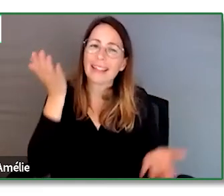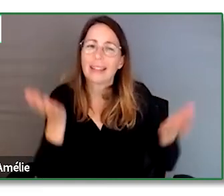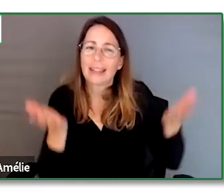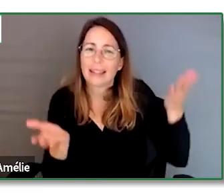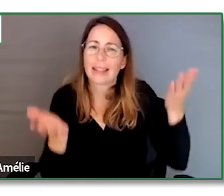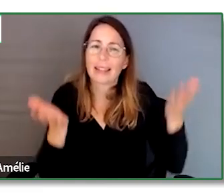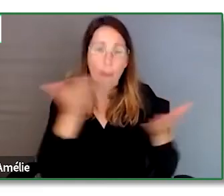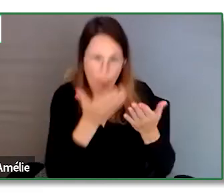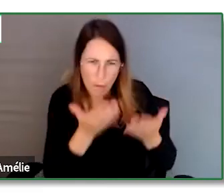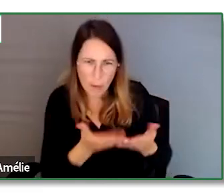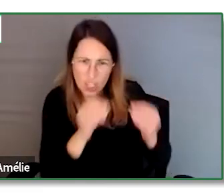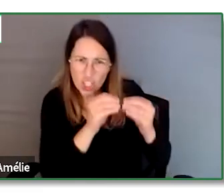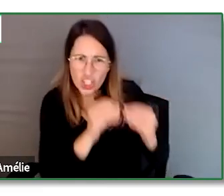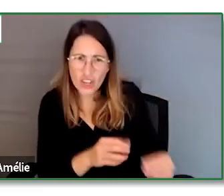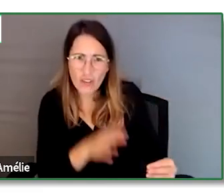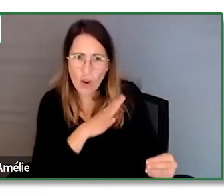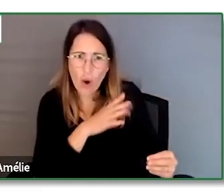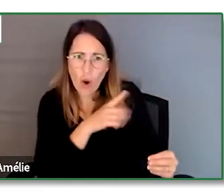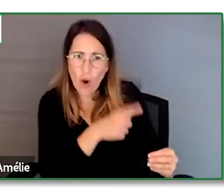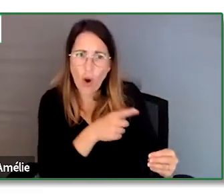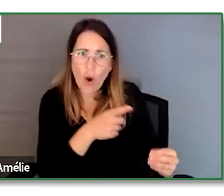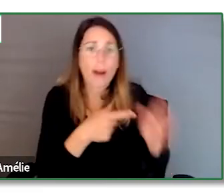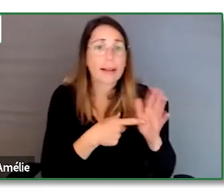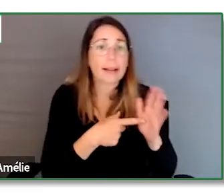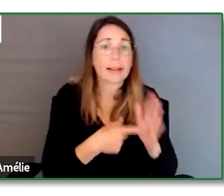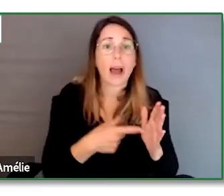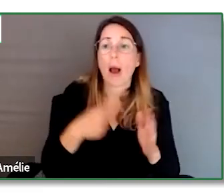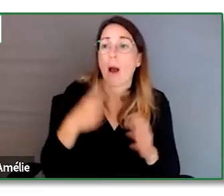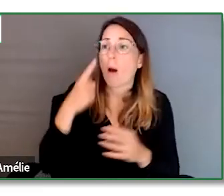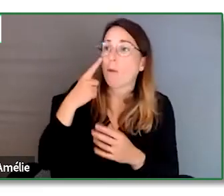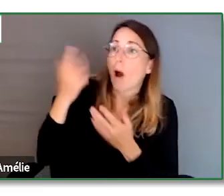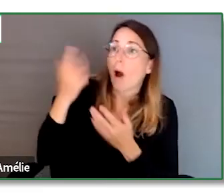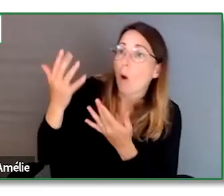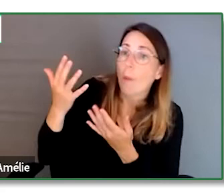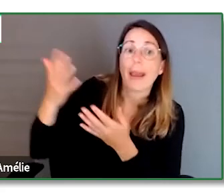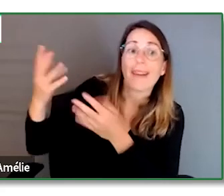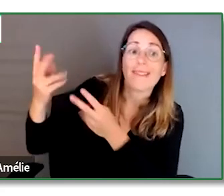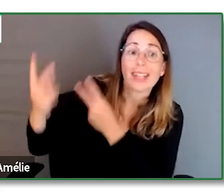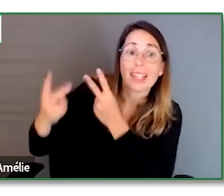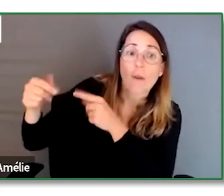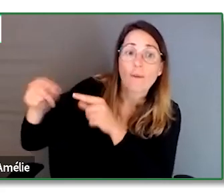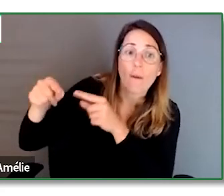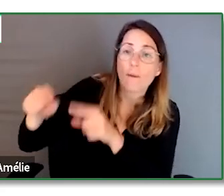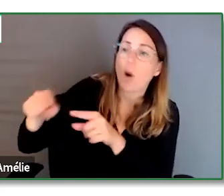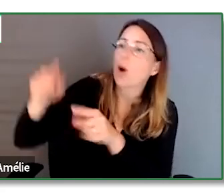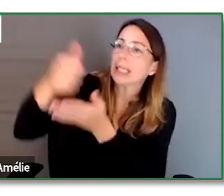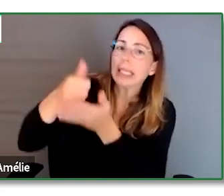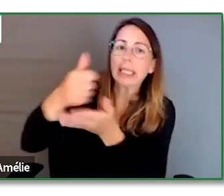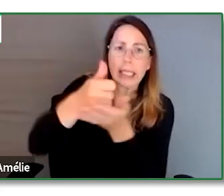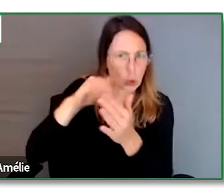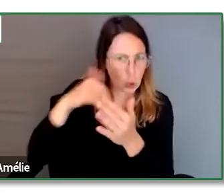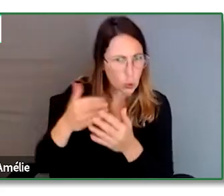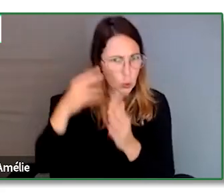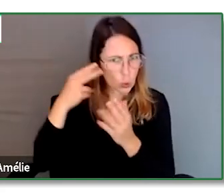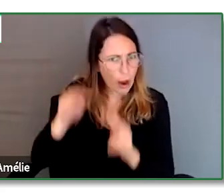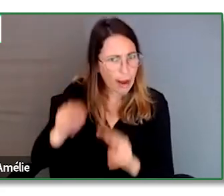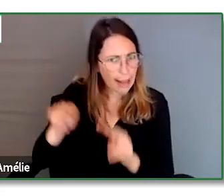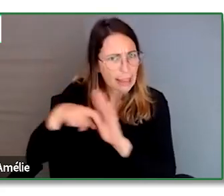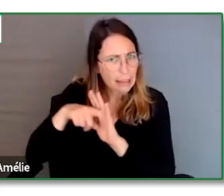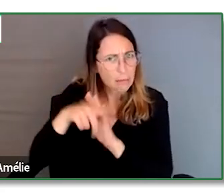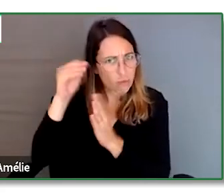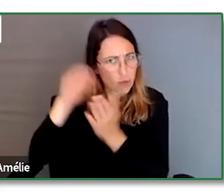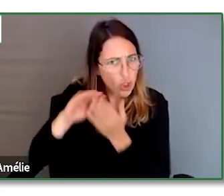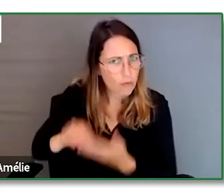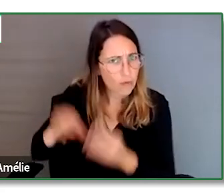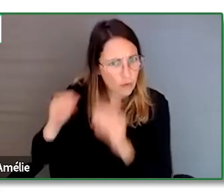que vous regardez des sites, le nombre de visiteurs? Est-ce que vous tenez ces facteurs en compte? À vrai dire, nous travaillons